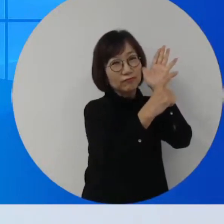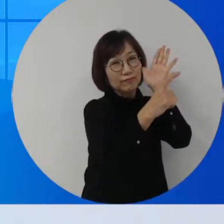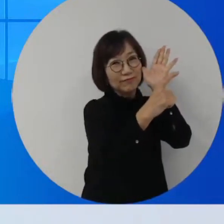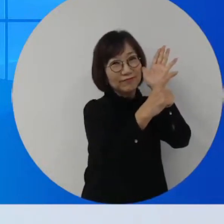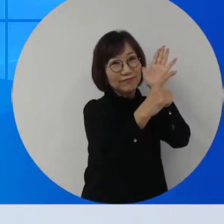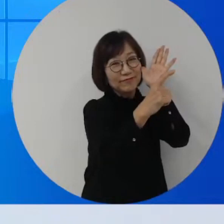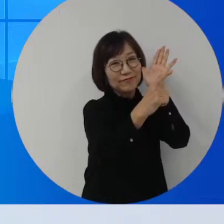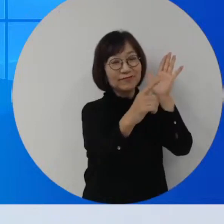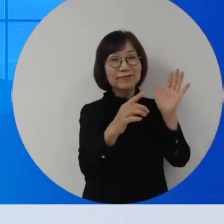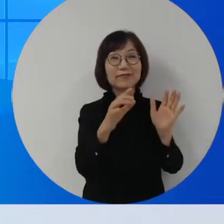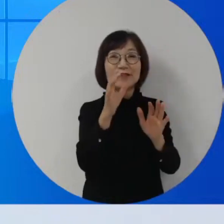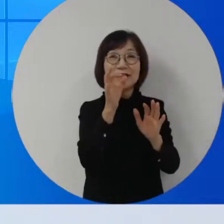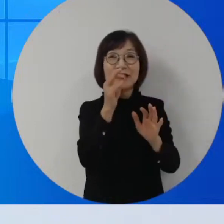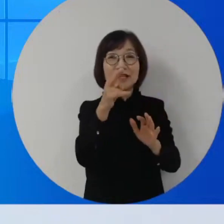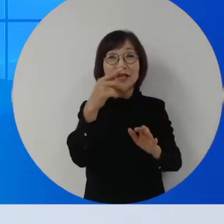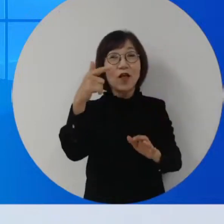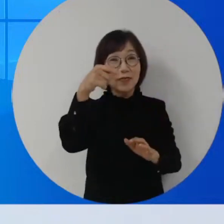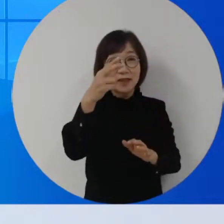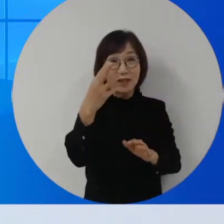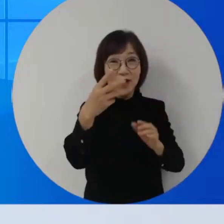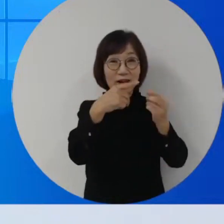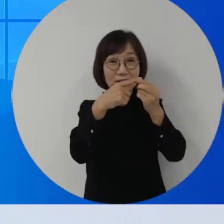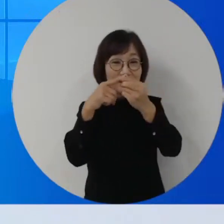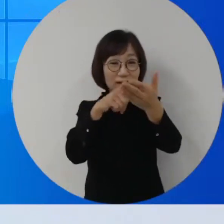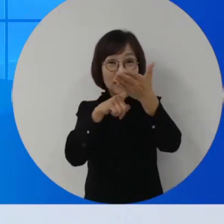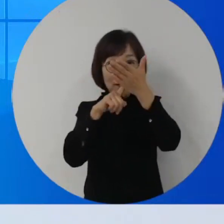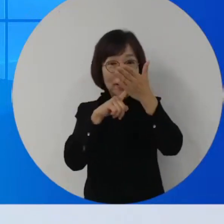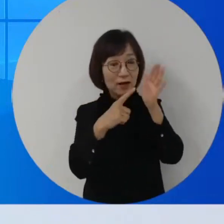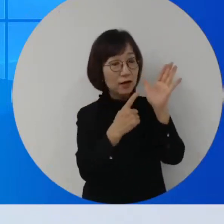연결이라는 문구가 나오면 마우스를 놔주세요.